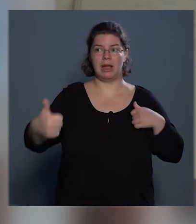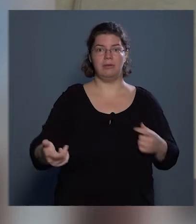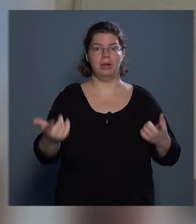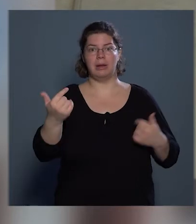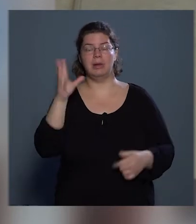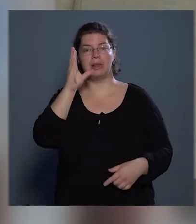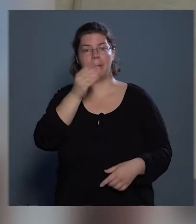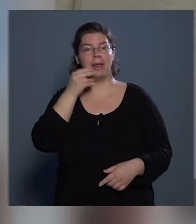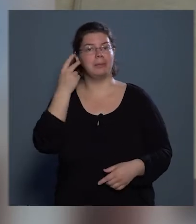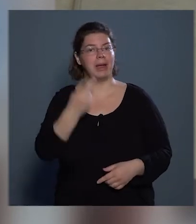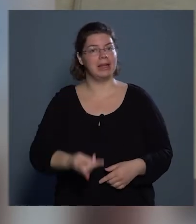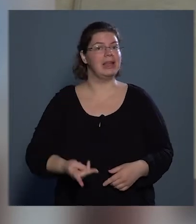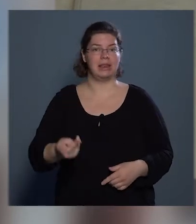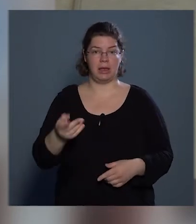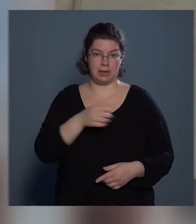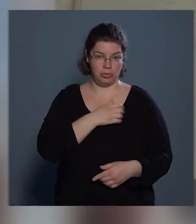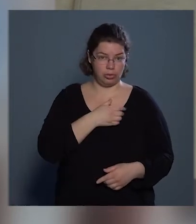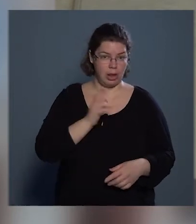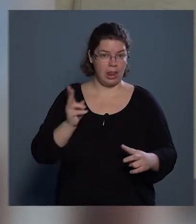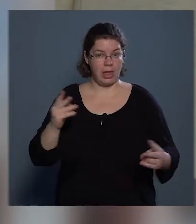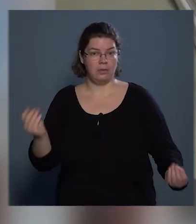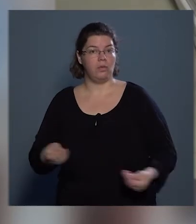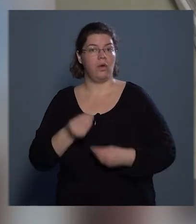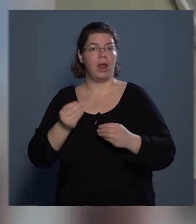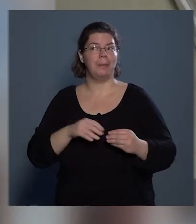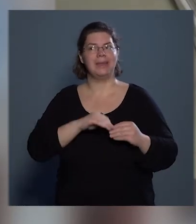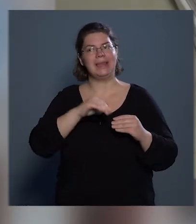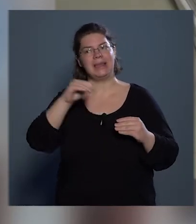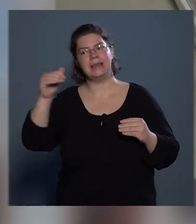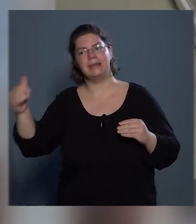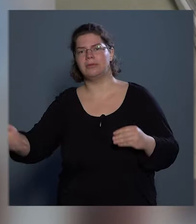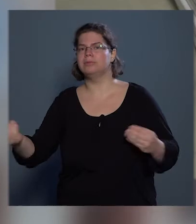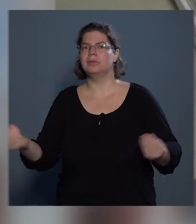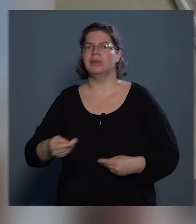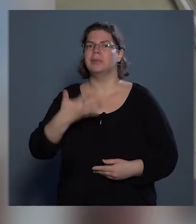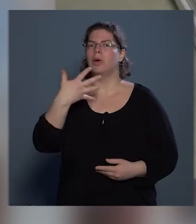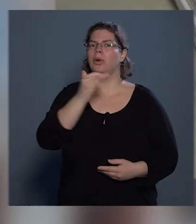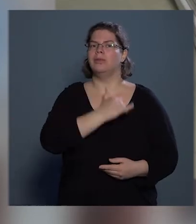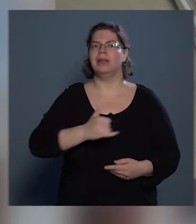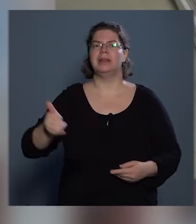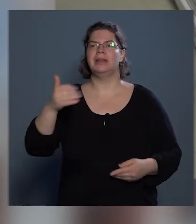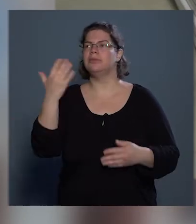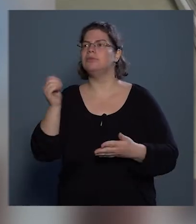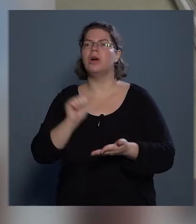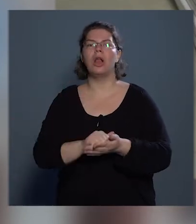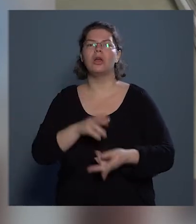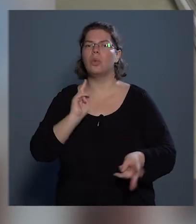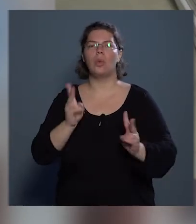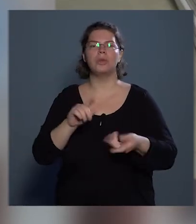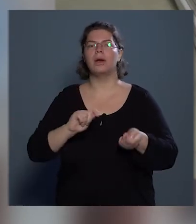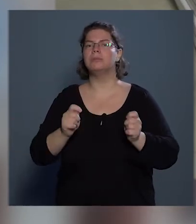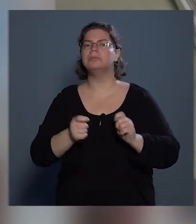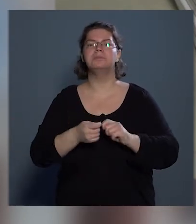megnézi az iskolát, lehet valamiféle ívet leírni, hogy mi az, ami ez alatt az 50 év alatt hogyan alakult a zenei tagozat élete?